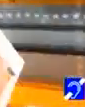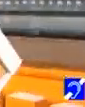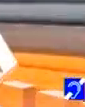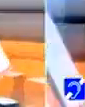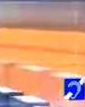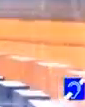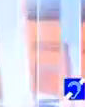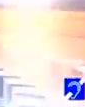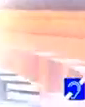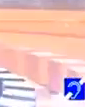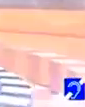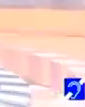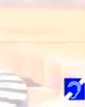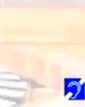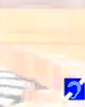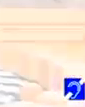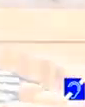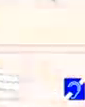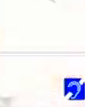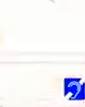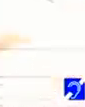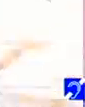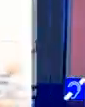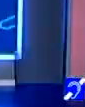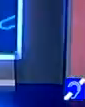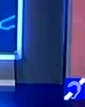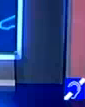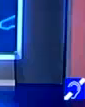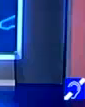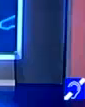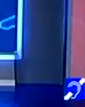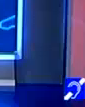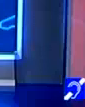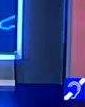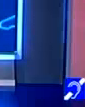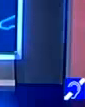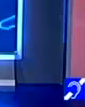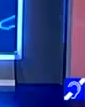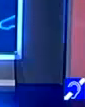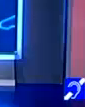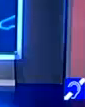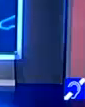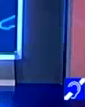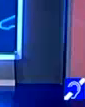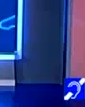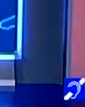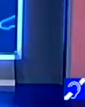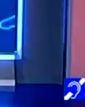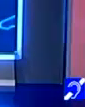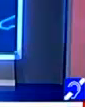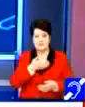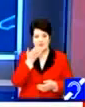Un găsit! Săptămâna continuă cu vreme frumoasă